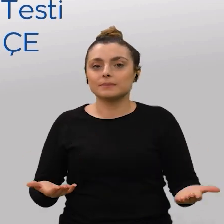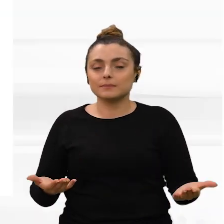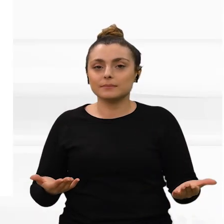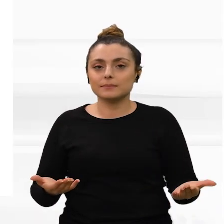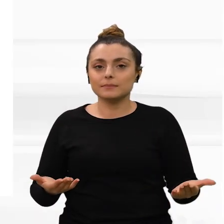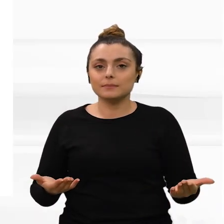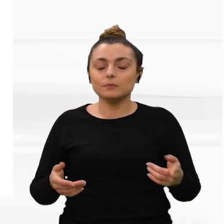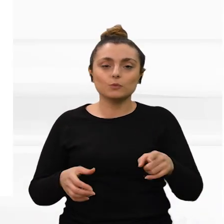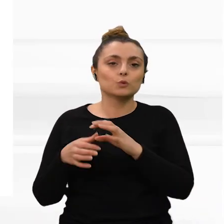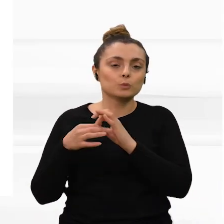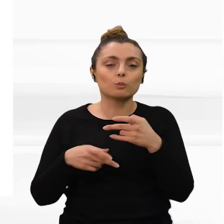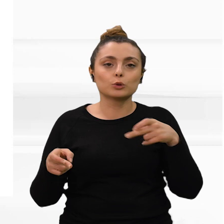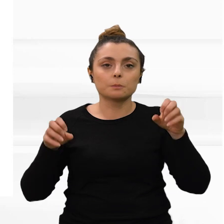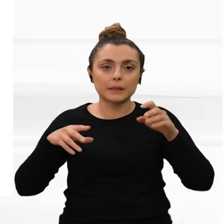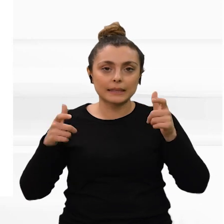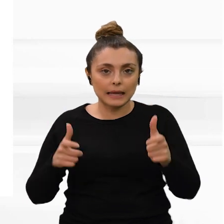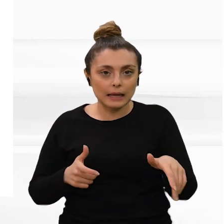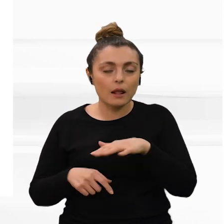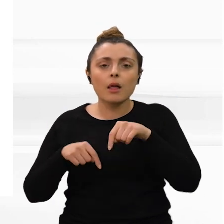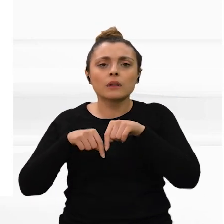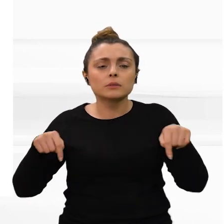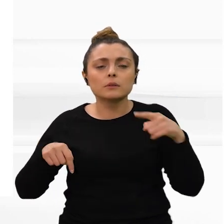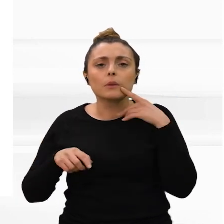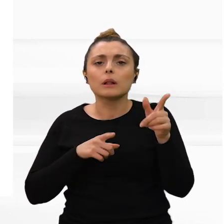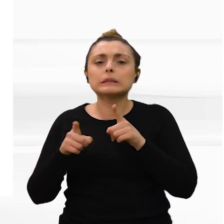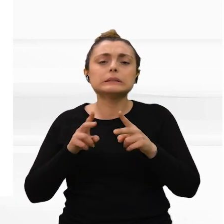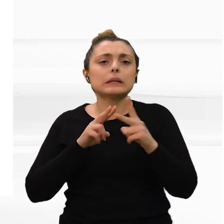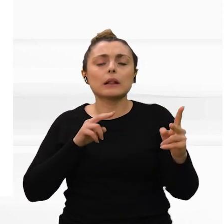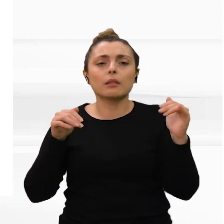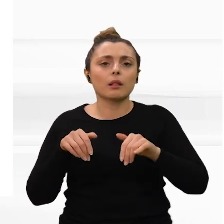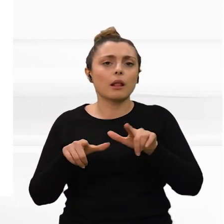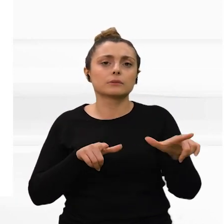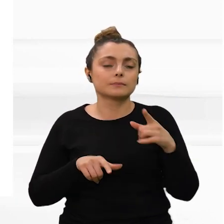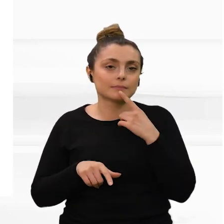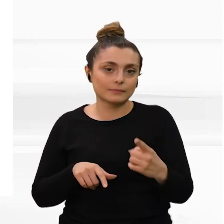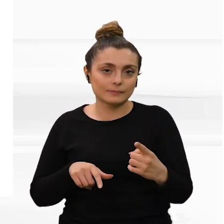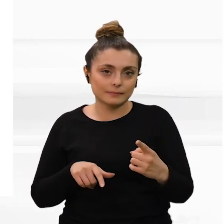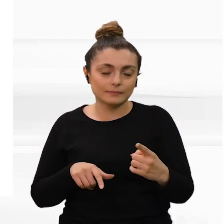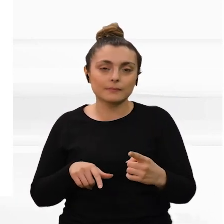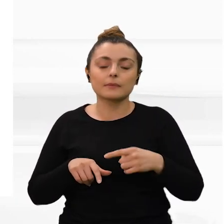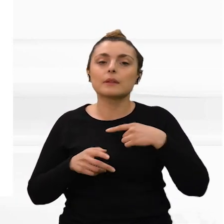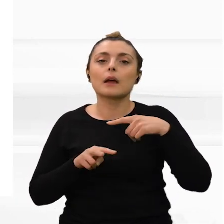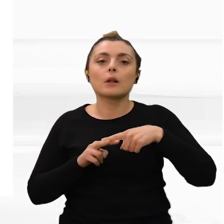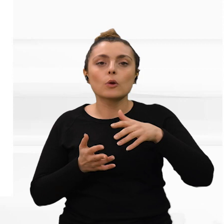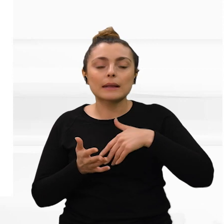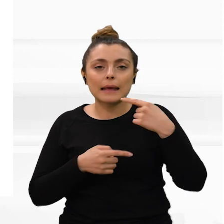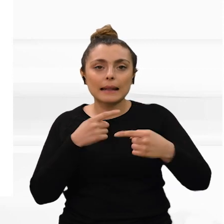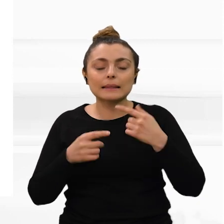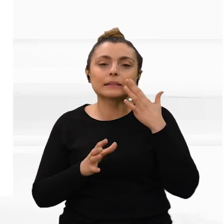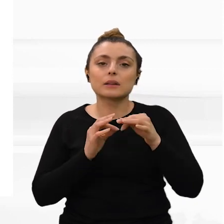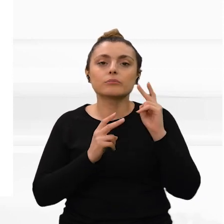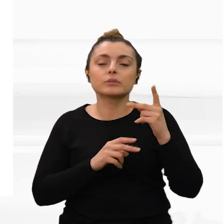başlıyoruz Bu parçada boş bırakılan yerlere Aşağıdakilerden hangisi sırasıyla getirilmelidir partenogenetik